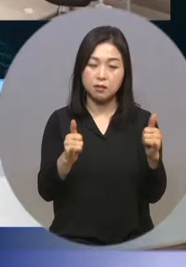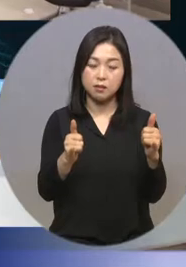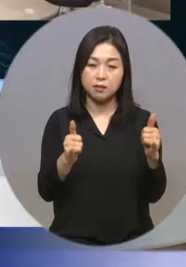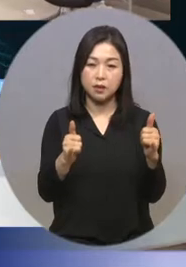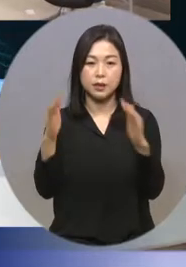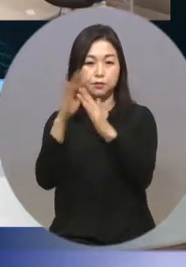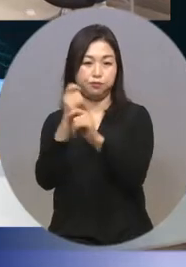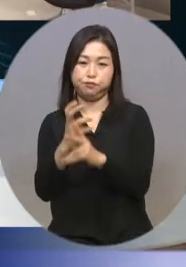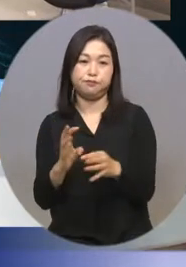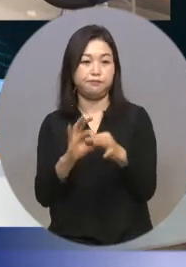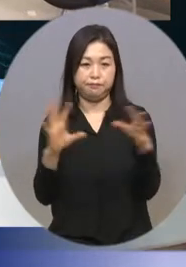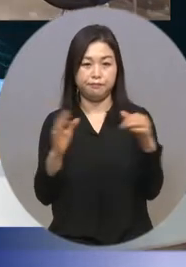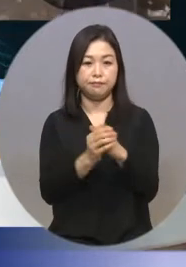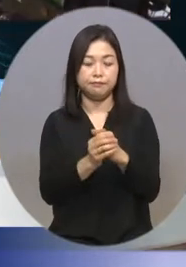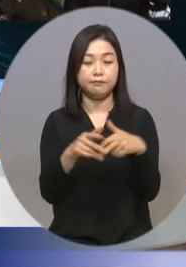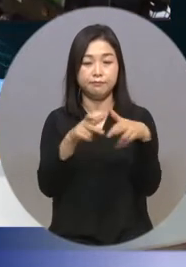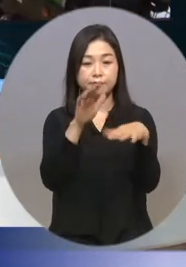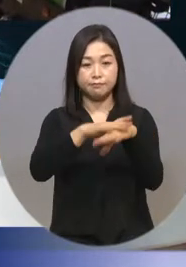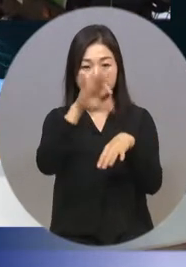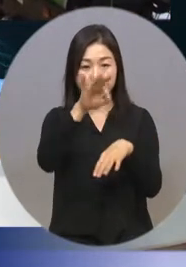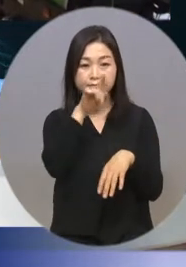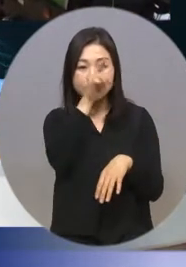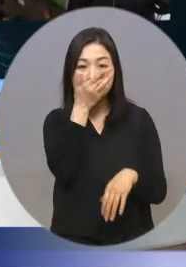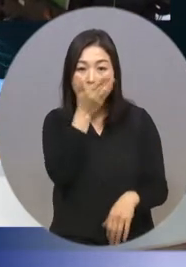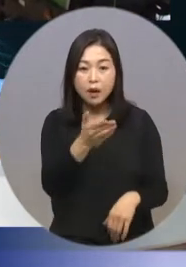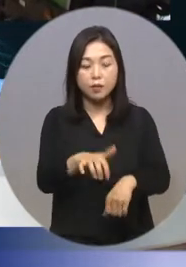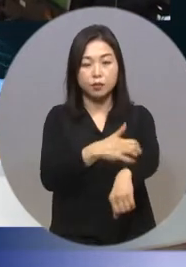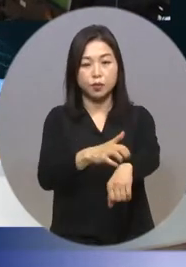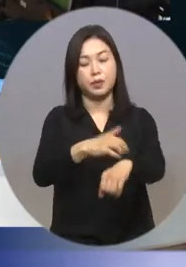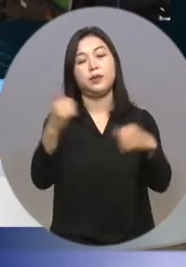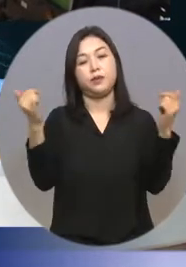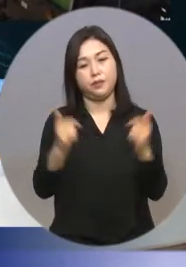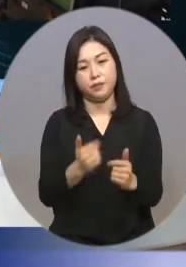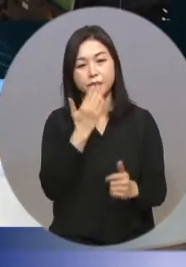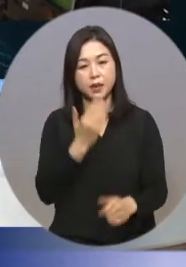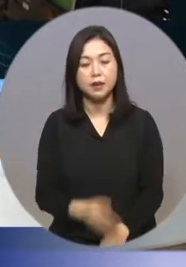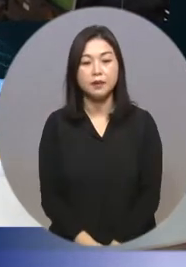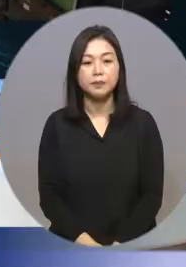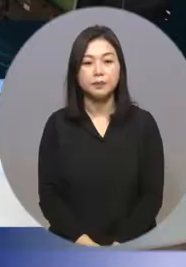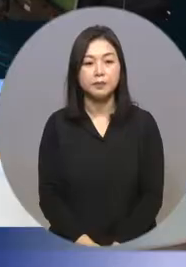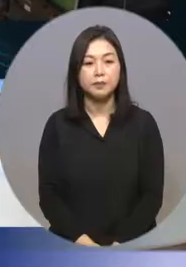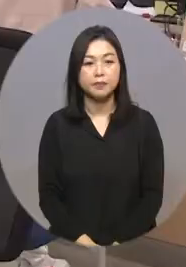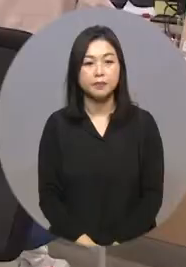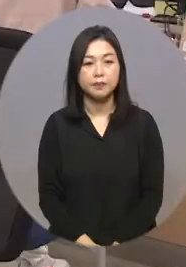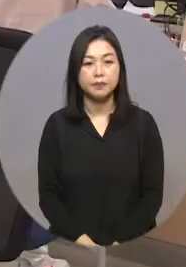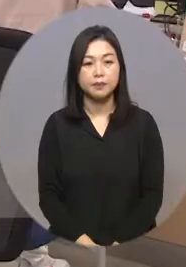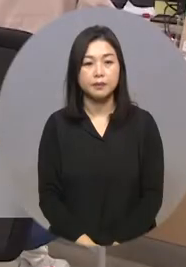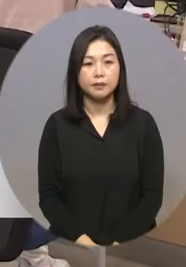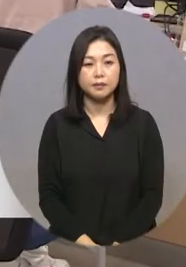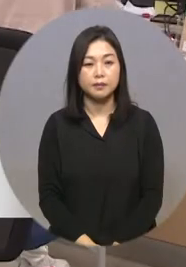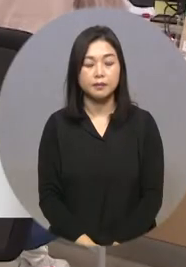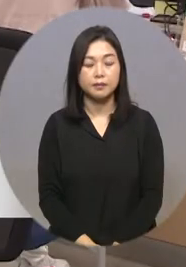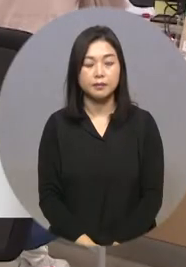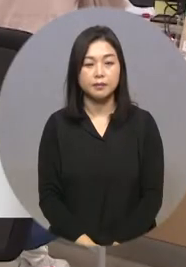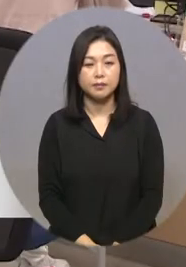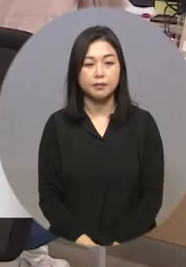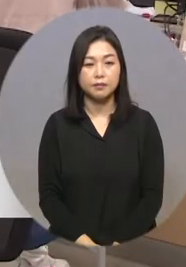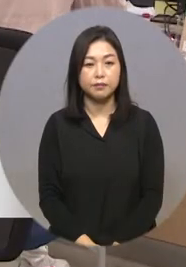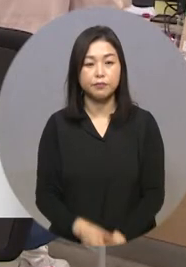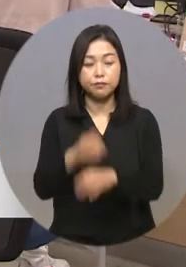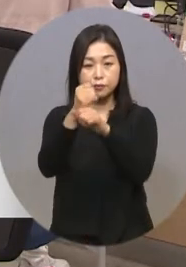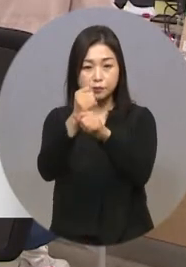관계없이 장애수당 신청이 가능해져 불편이 개선될 전망입니다 앞으로 주소지의